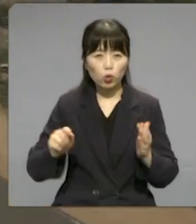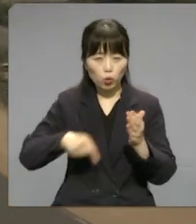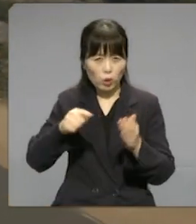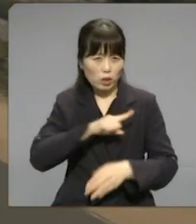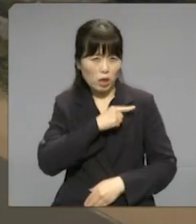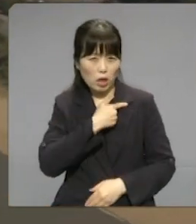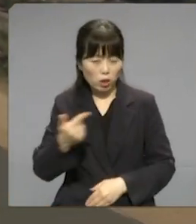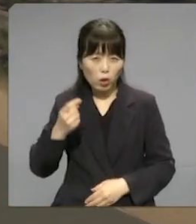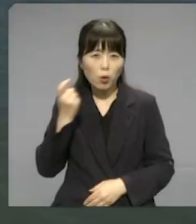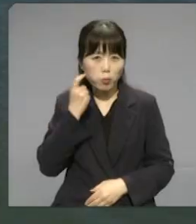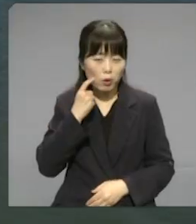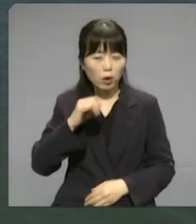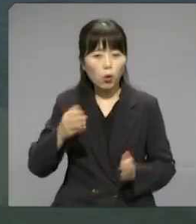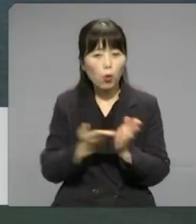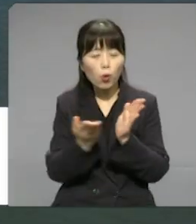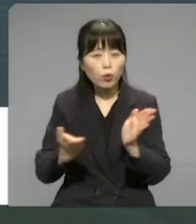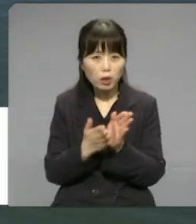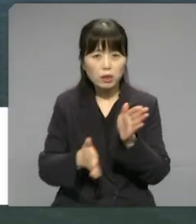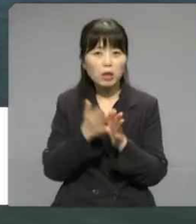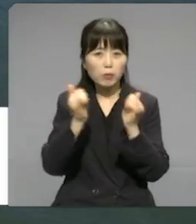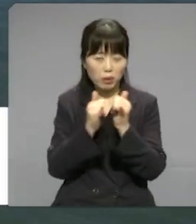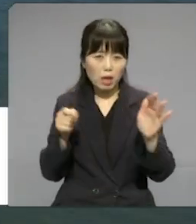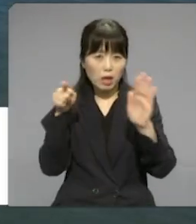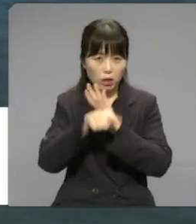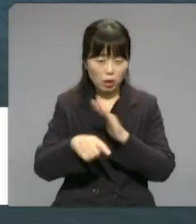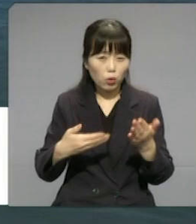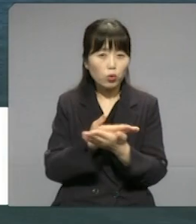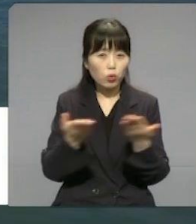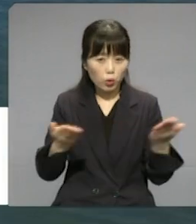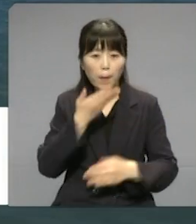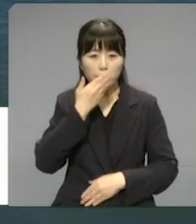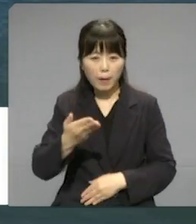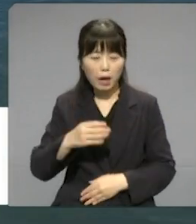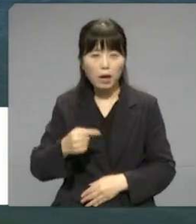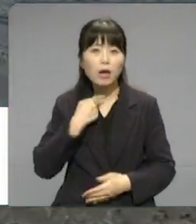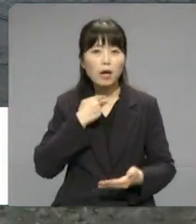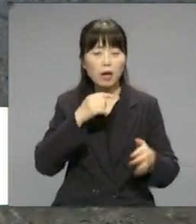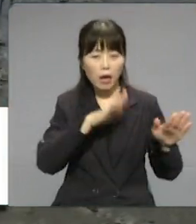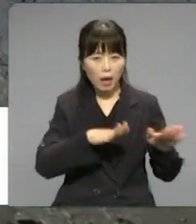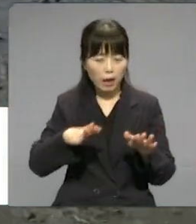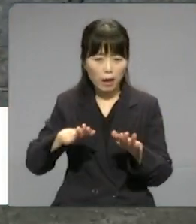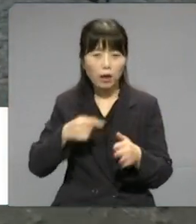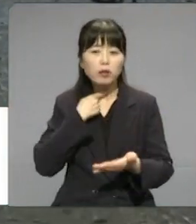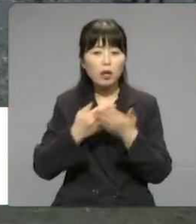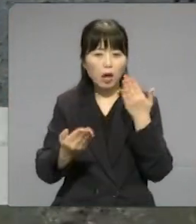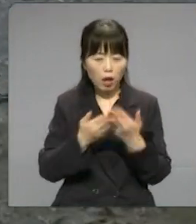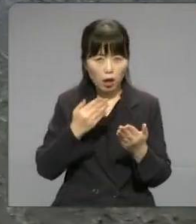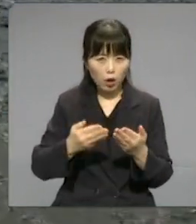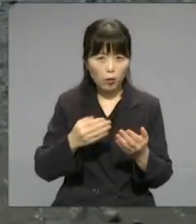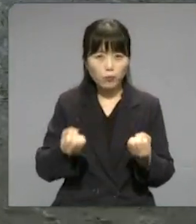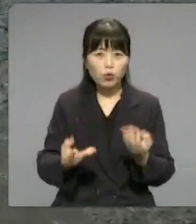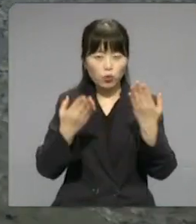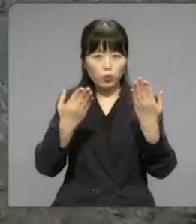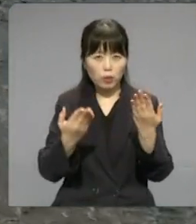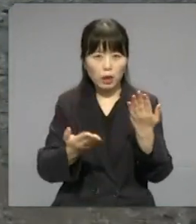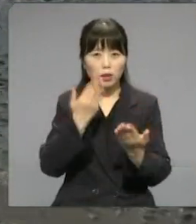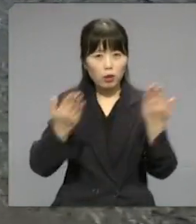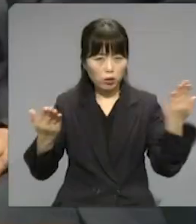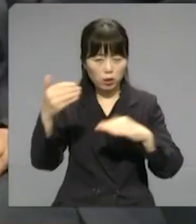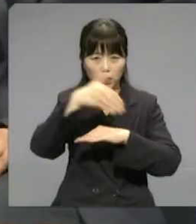최대 규모 인공호수인 시화호를 시민들이 찾고 누릴 수 있도록 해양 레저 체험과 축제 전시를 기획할